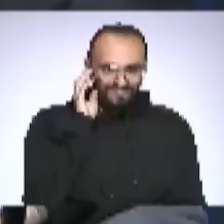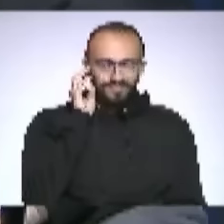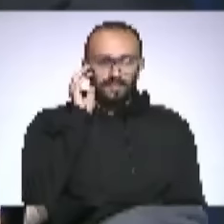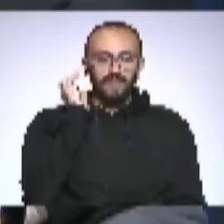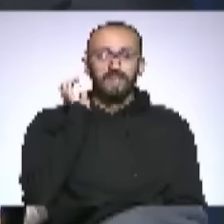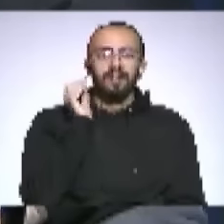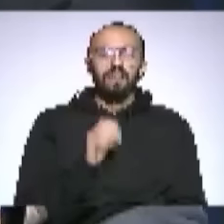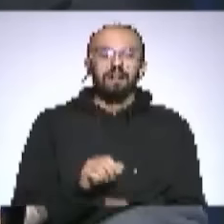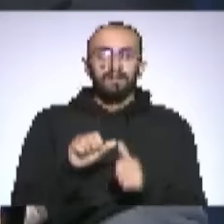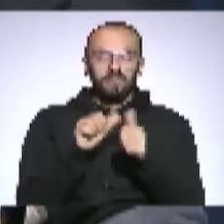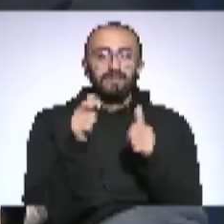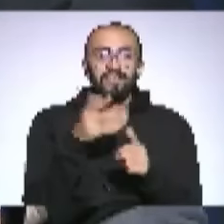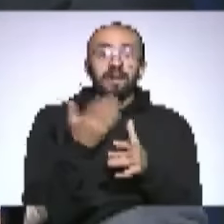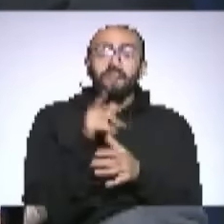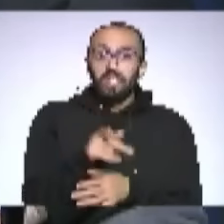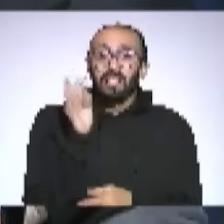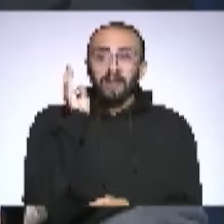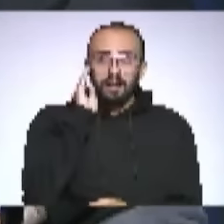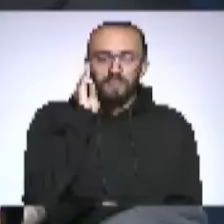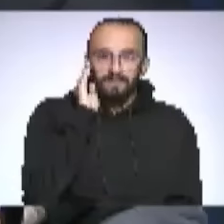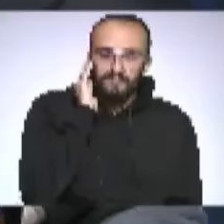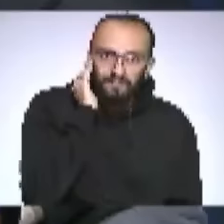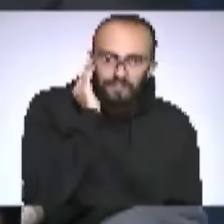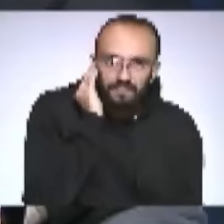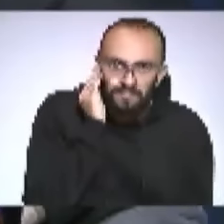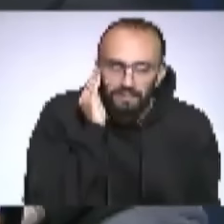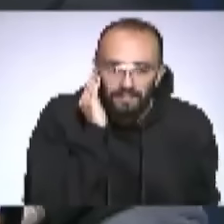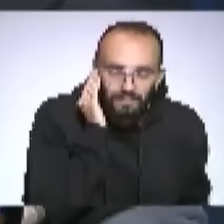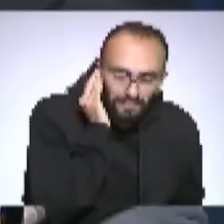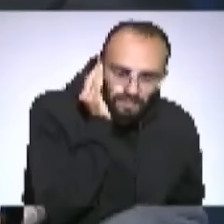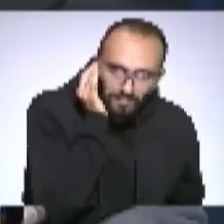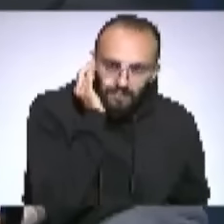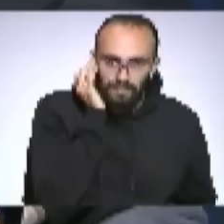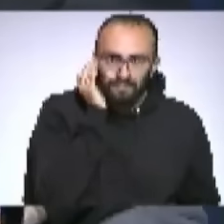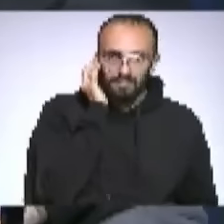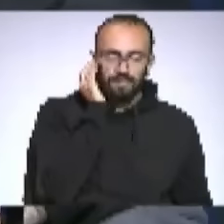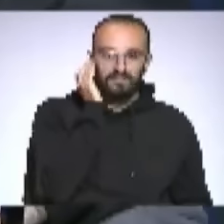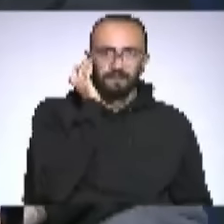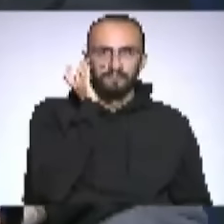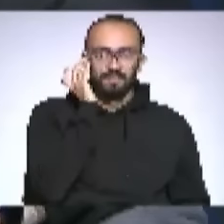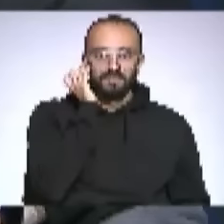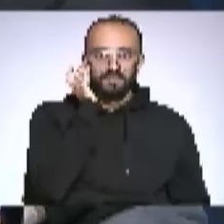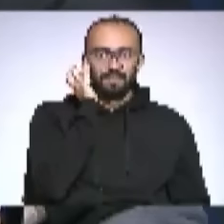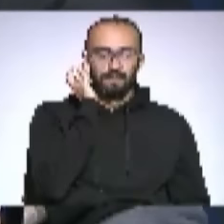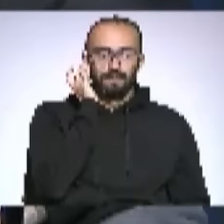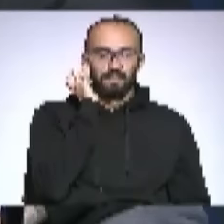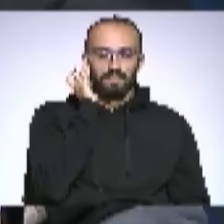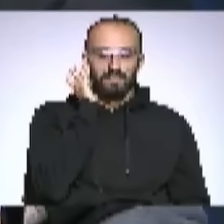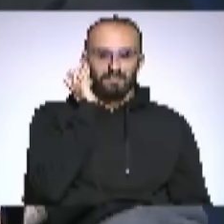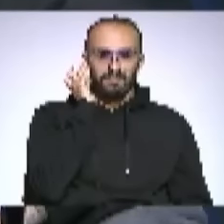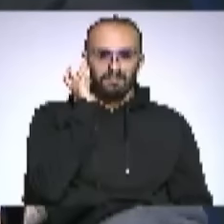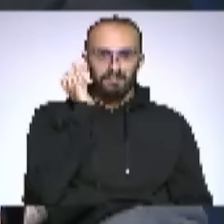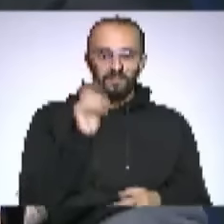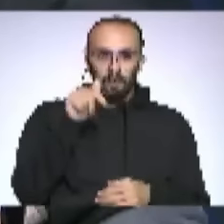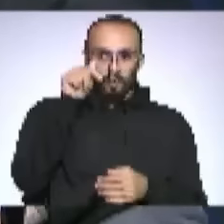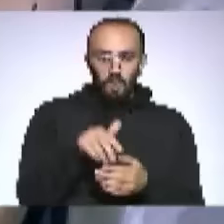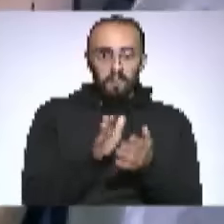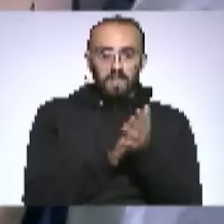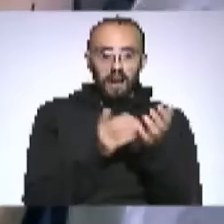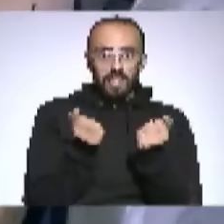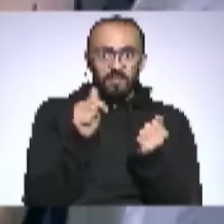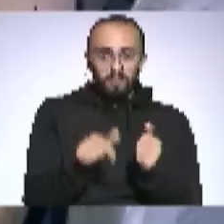له مبرراته طبعا فايه المسكن اللي اتعمل عشان تتنازل تاني ده بيقول يوم الحنه يعني